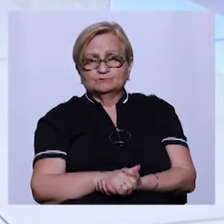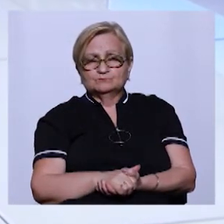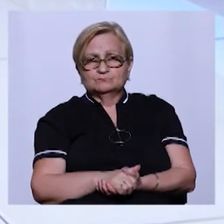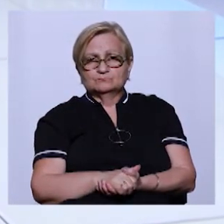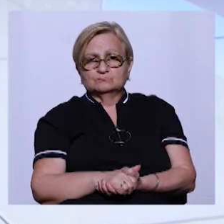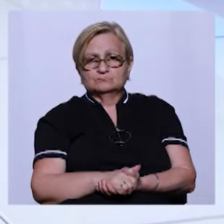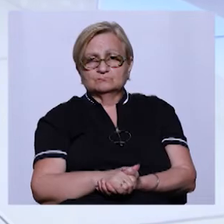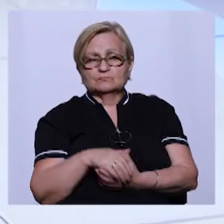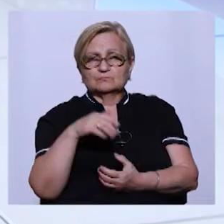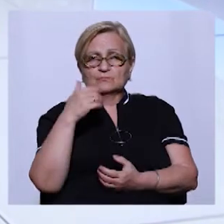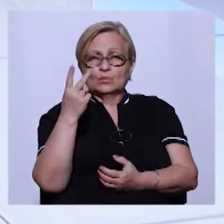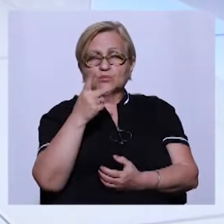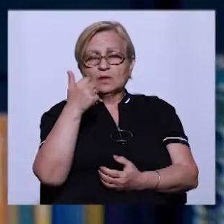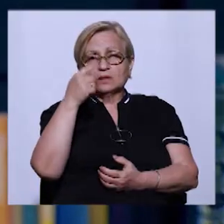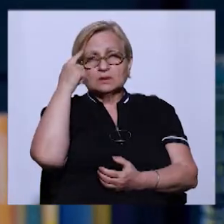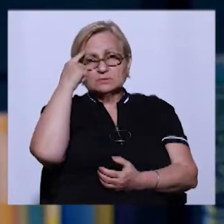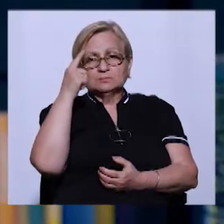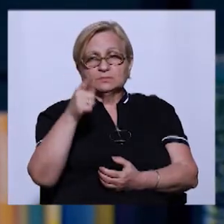კარგად მინდა ეს პროცესი წარმოიდგინოთ.